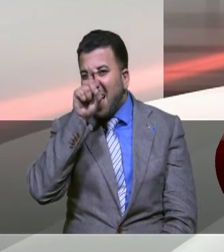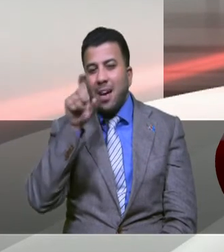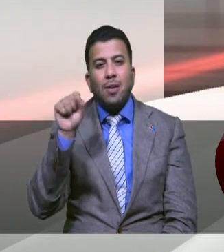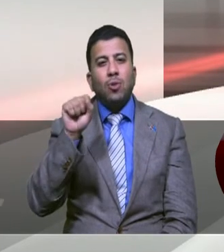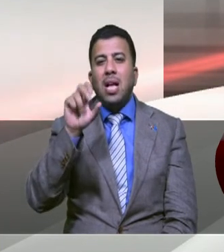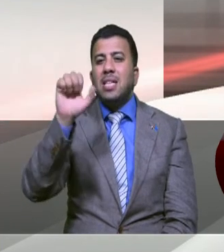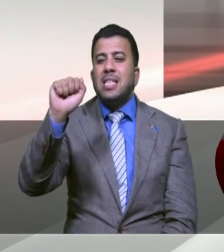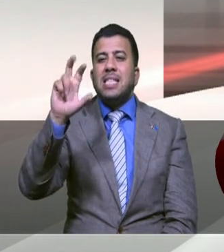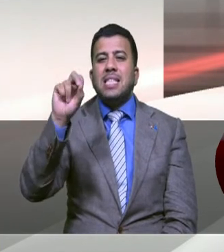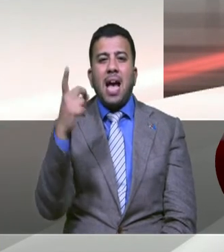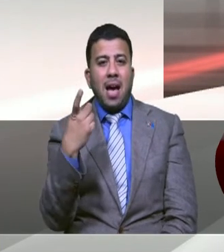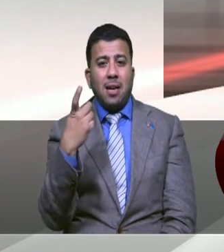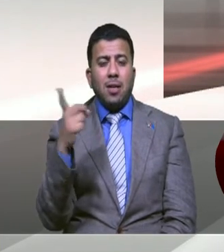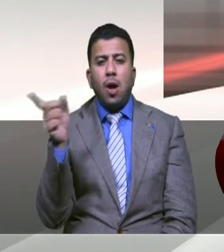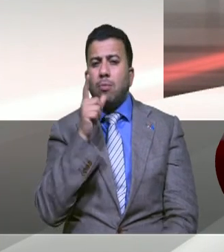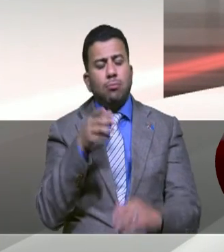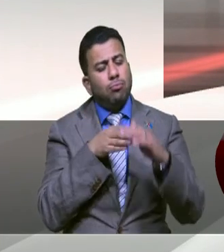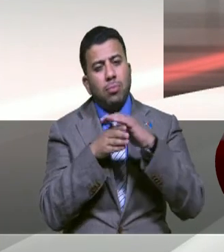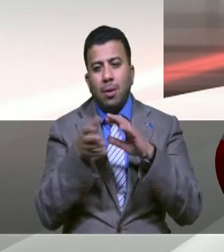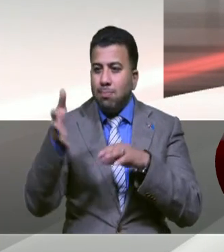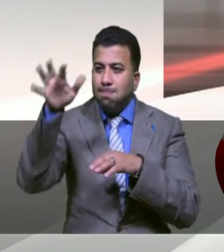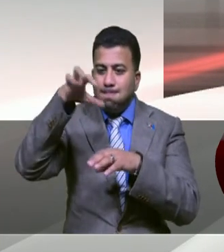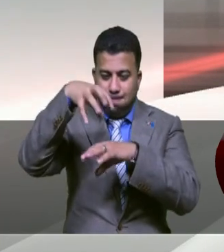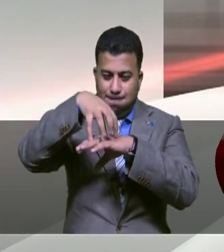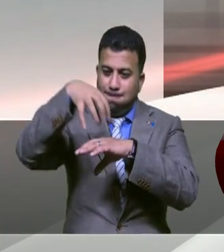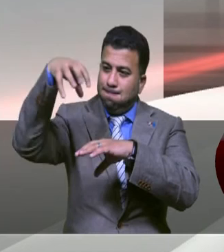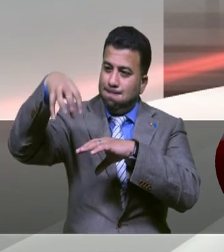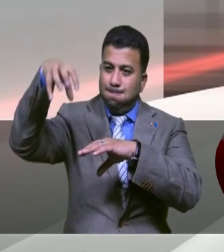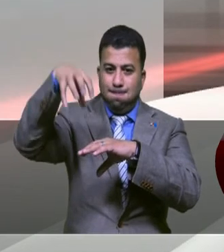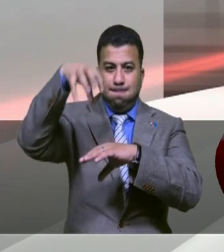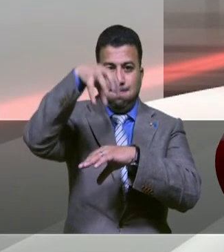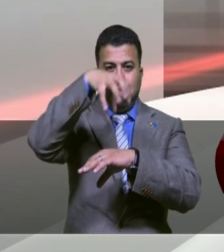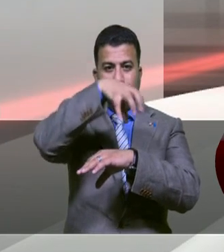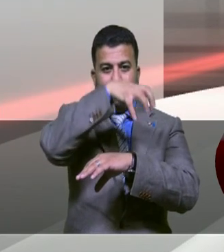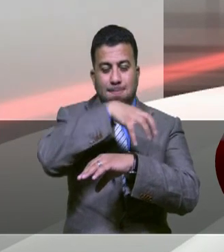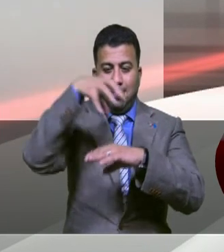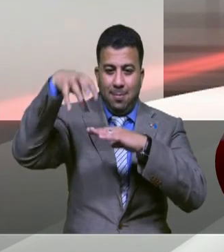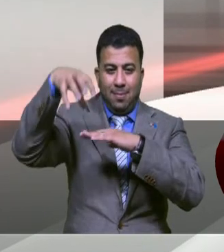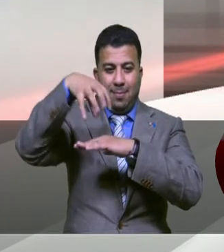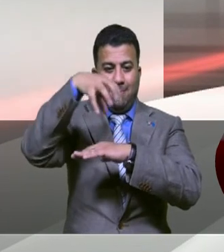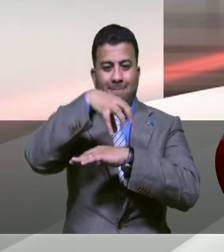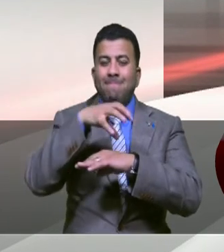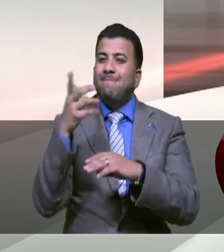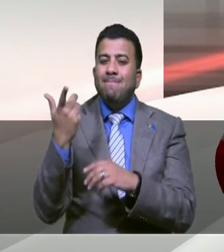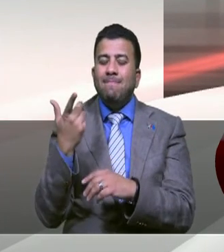وكان مقبب داخله، في قبب، في مقبب يعني مثل ما تقول يعني عليه